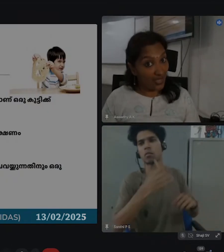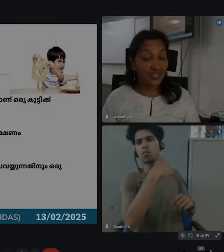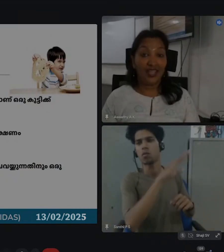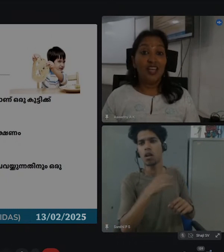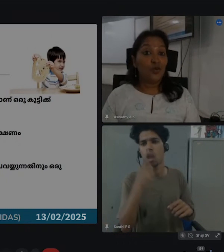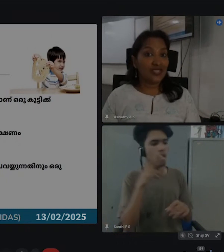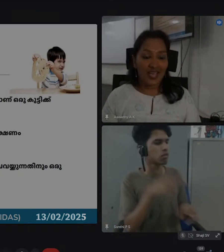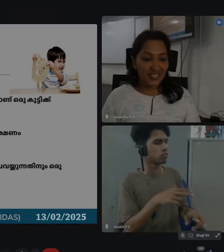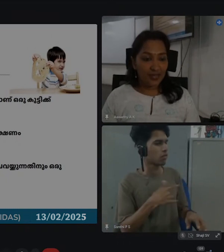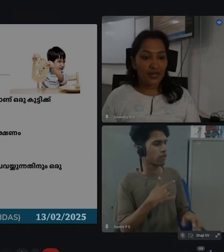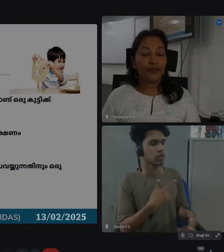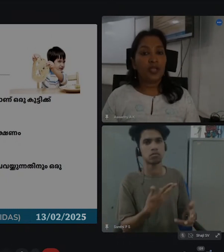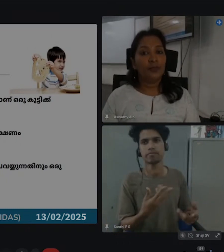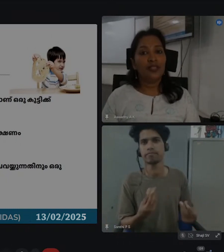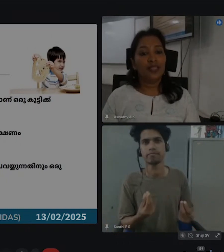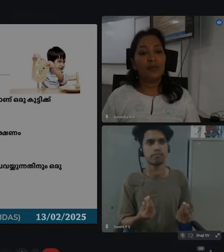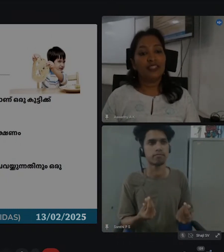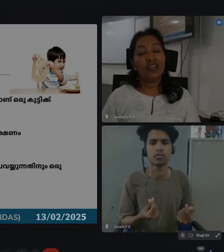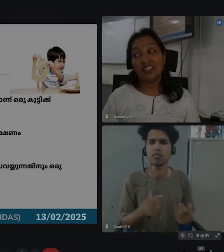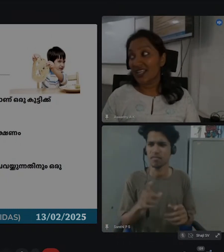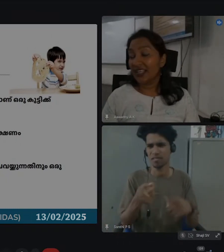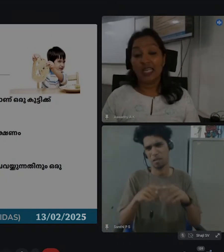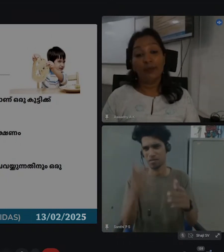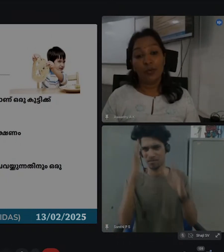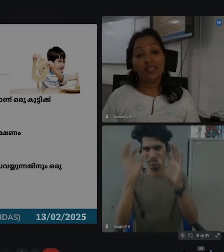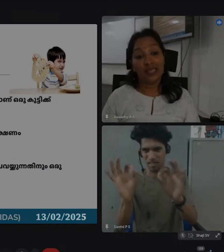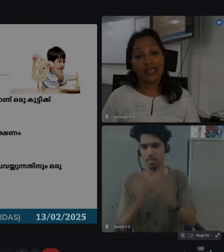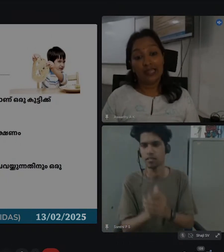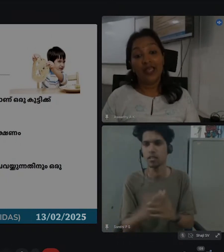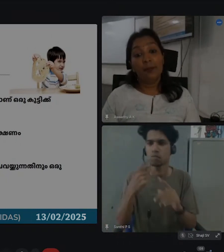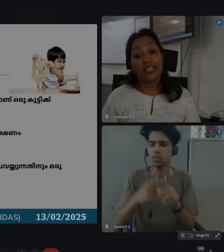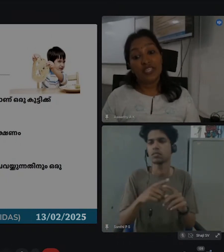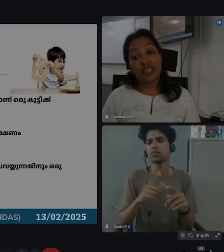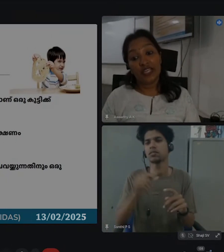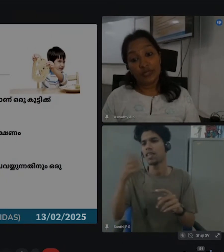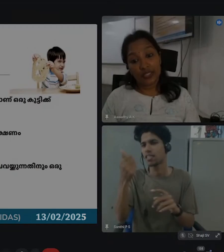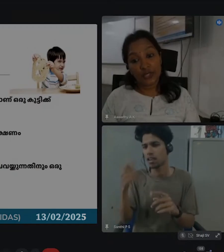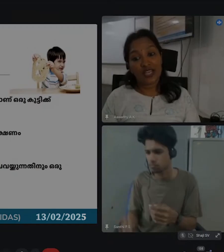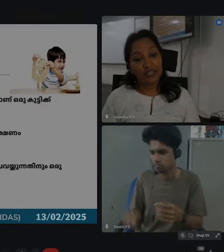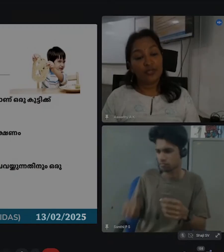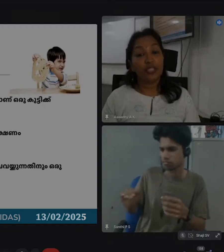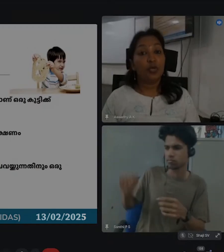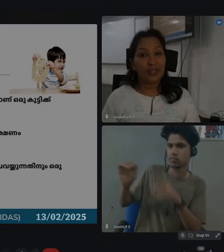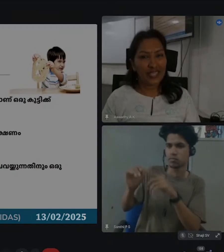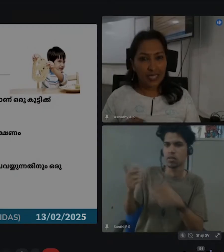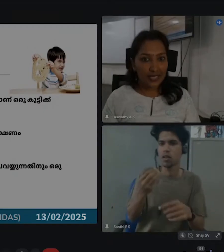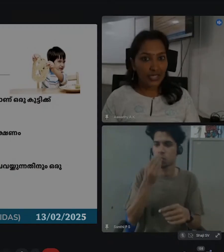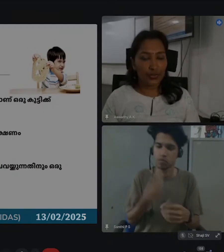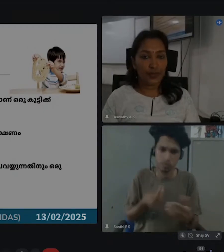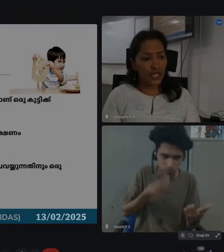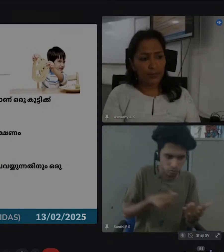വിഷമം ഉണ്ടാകുന്ന ഒരു സാഹചര്യമാണ്. അതുപോലെ തന്നെ മറ്റ് വളർച്ചാ ഘട്ടങ്ങൾ പോലെ തന്നെയാണ് ഭക്ഷണം കഴിക്കുന്നതിനും ചവയ്ക്കുന്നതിനും ഒരു